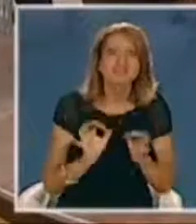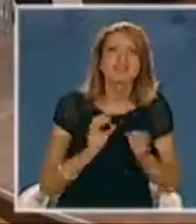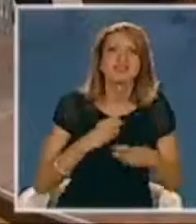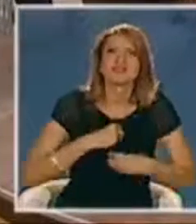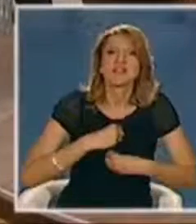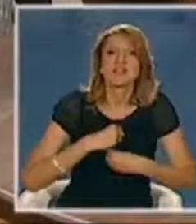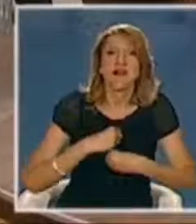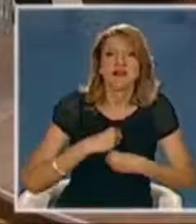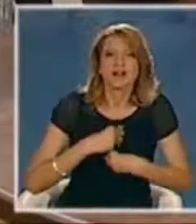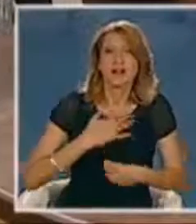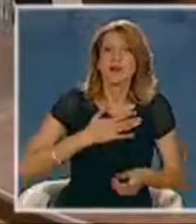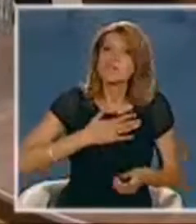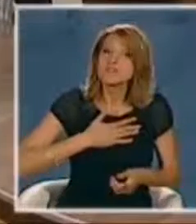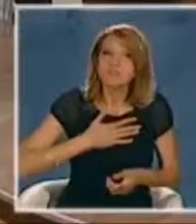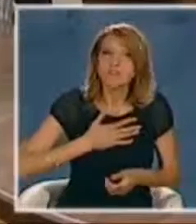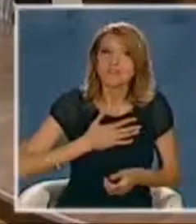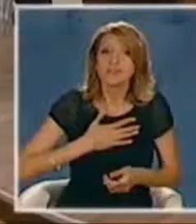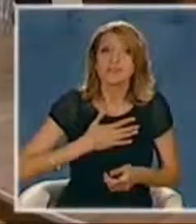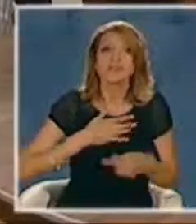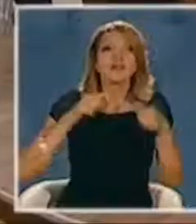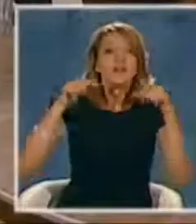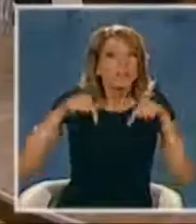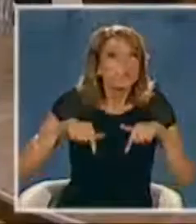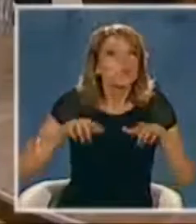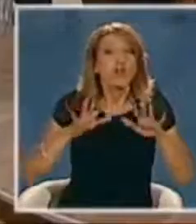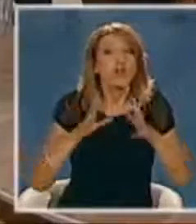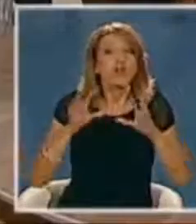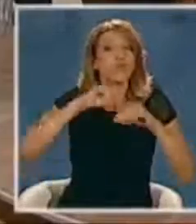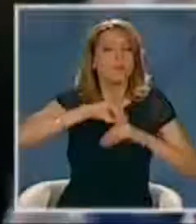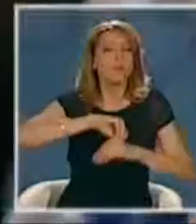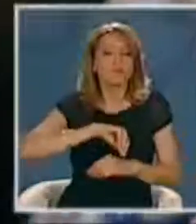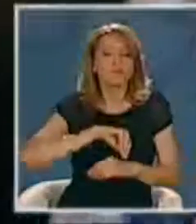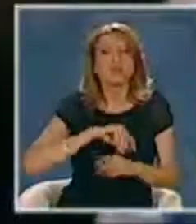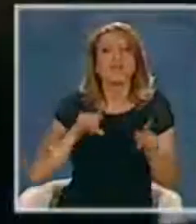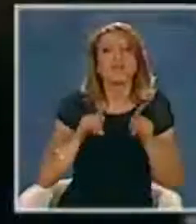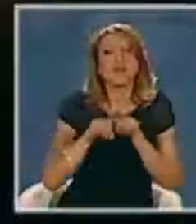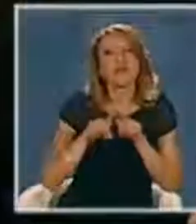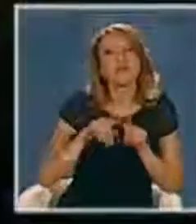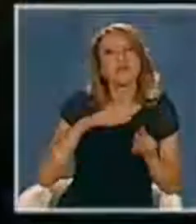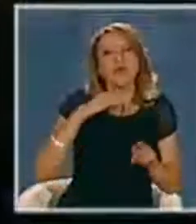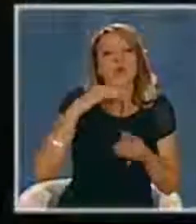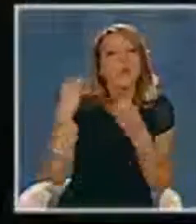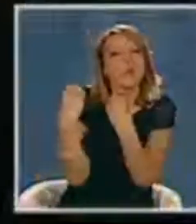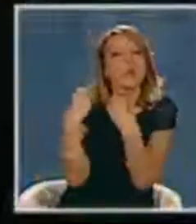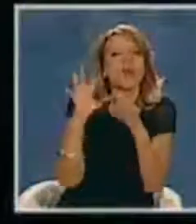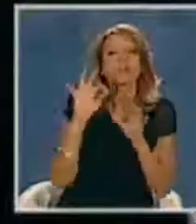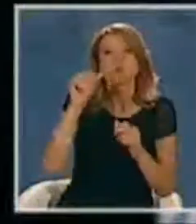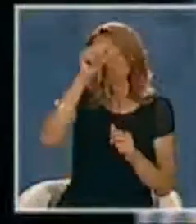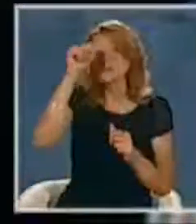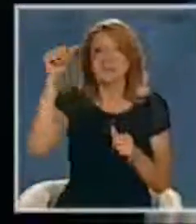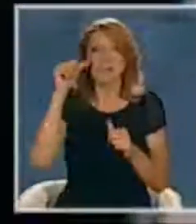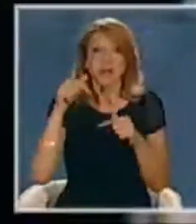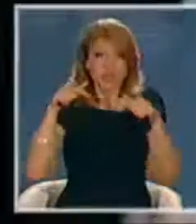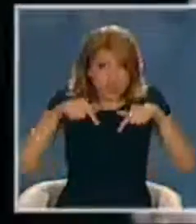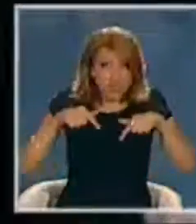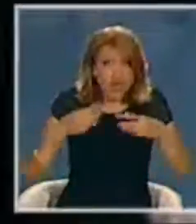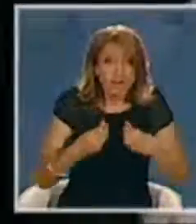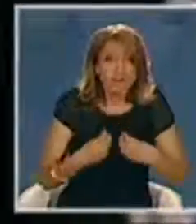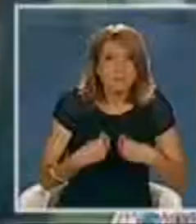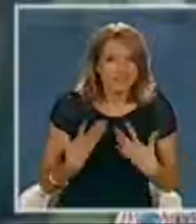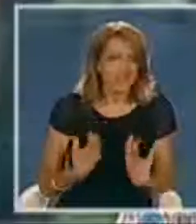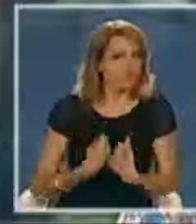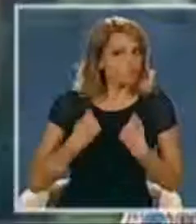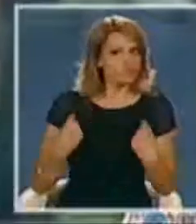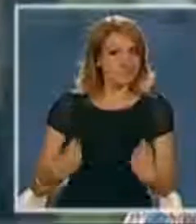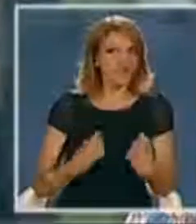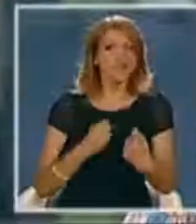вярваме в себе си, в интуицията си, в това, което получаваме като уроци в съдбата, защото именно това ни прави по-силни, именно това ни